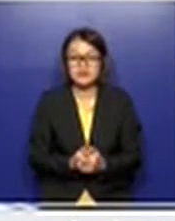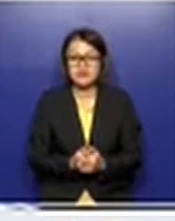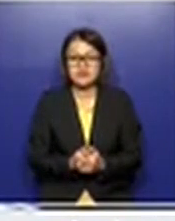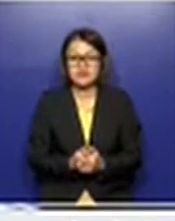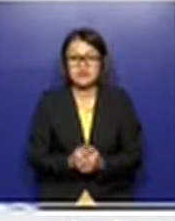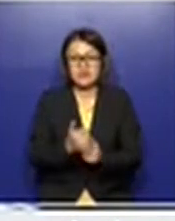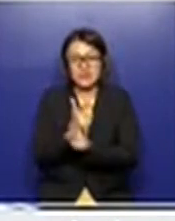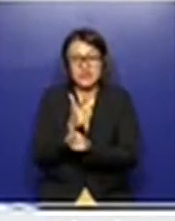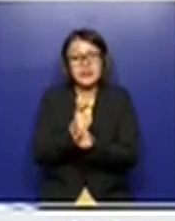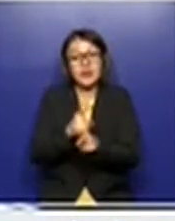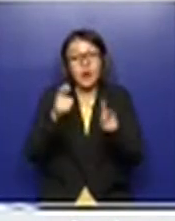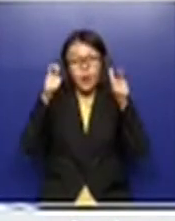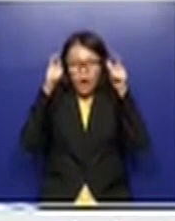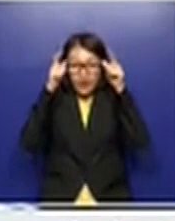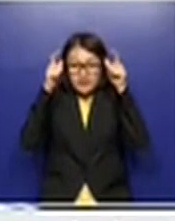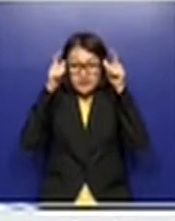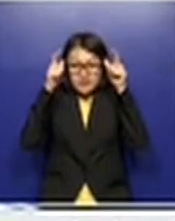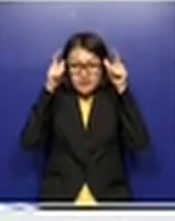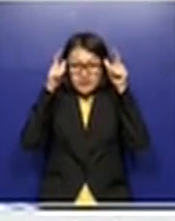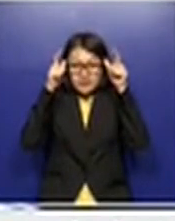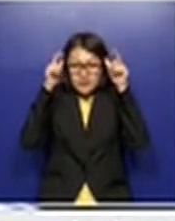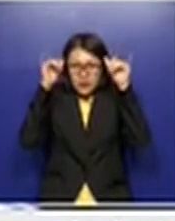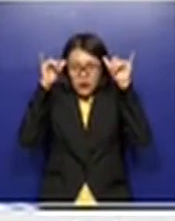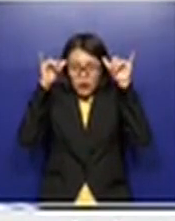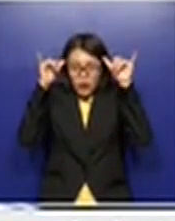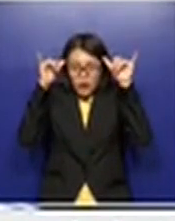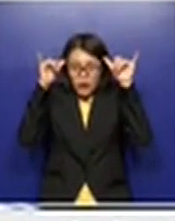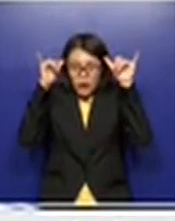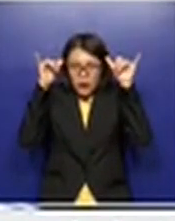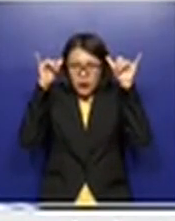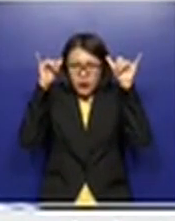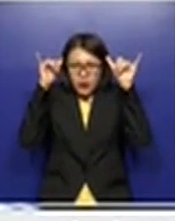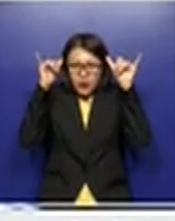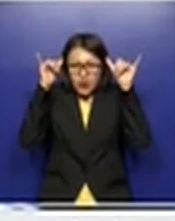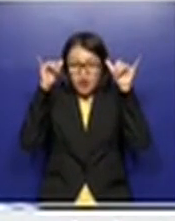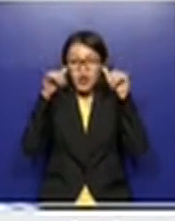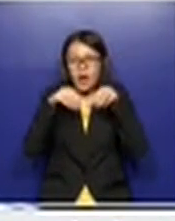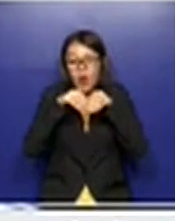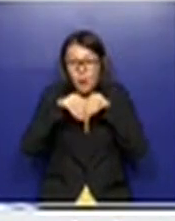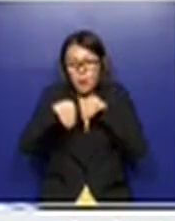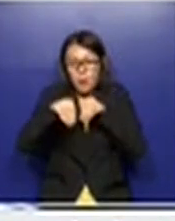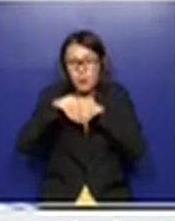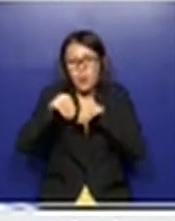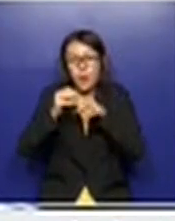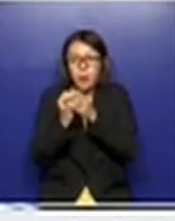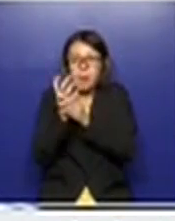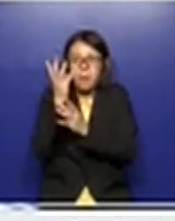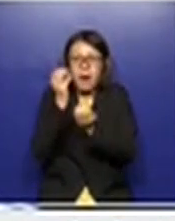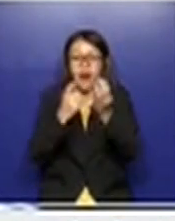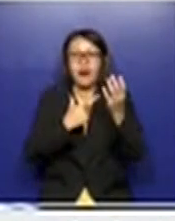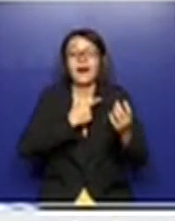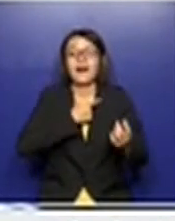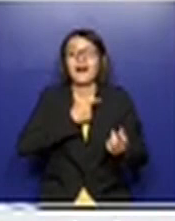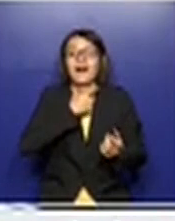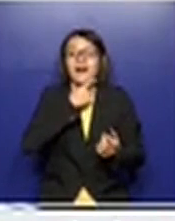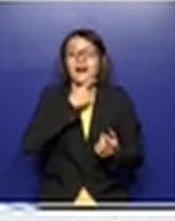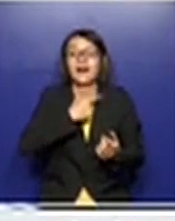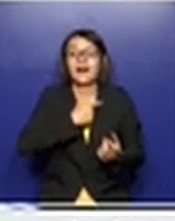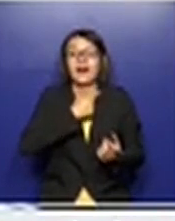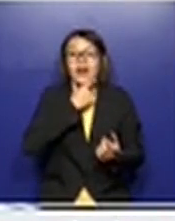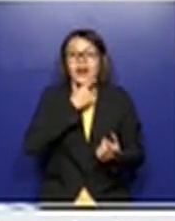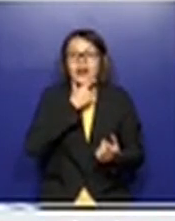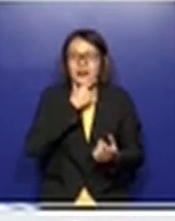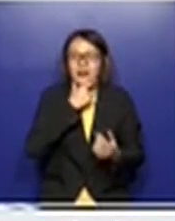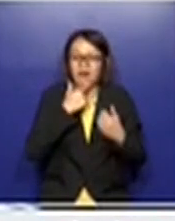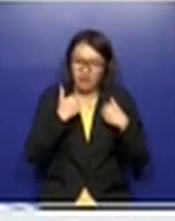ควายในปุป่าบนภูเขาของชาวกะเหรี่ยงไอ้เนี่ยได้เห็นวิถีชีวิต